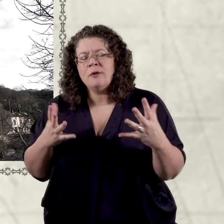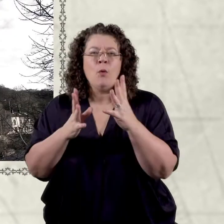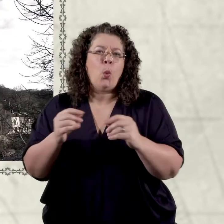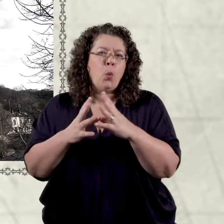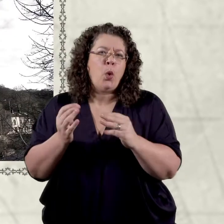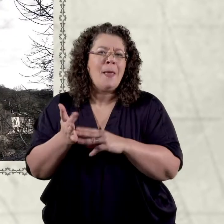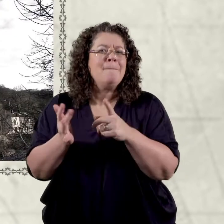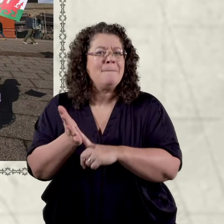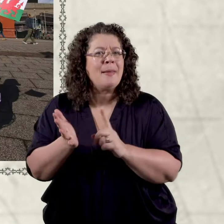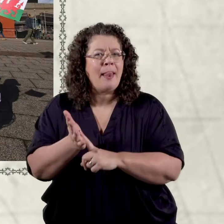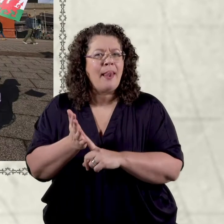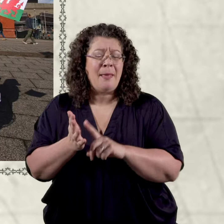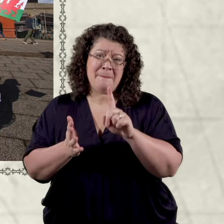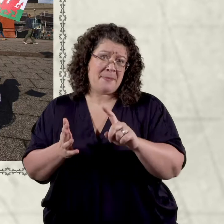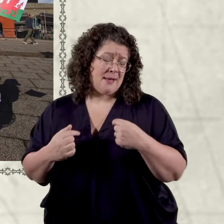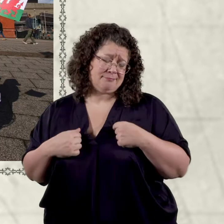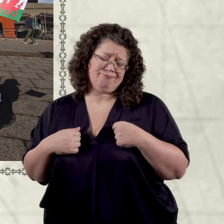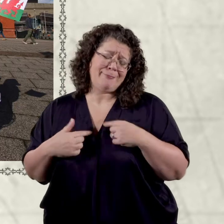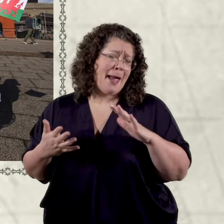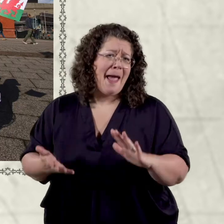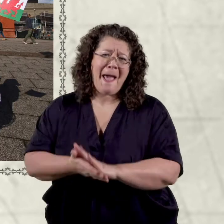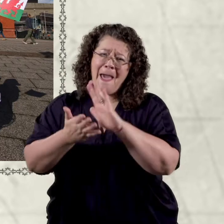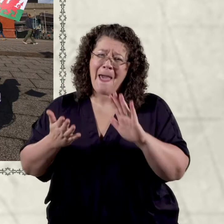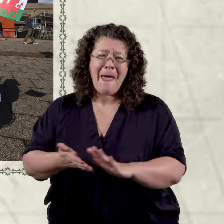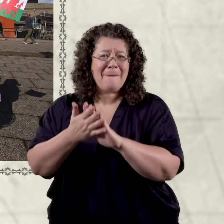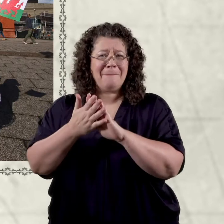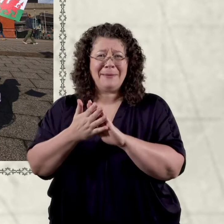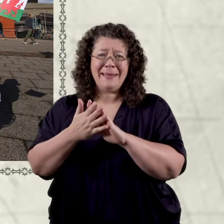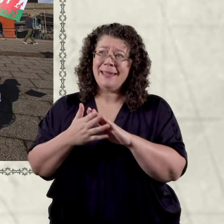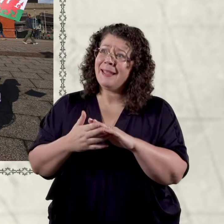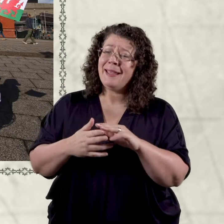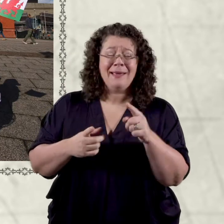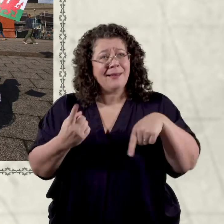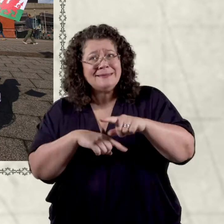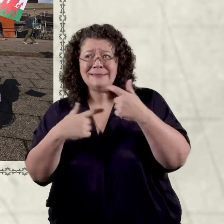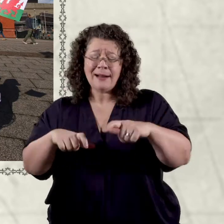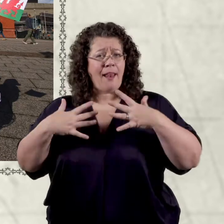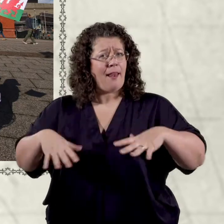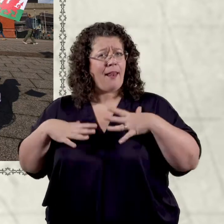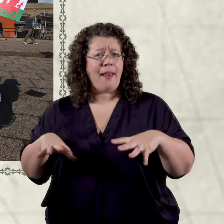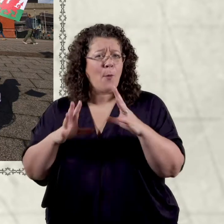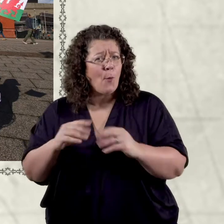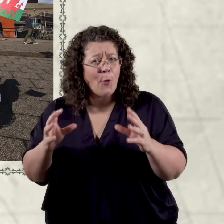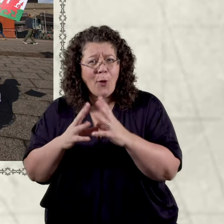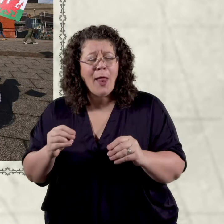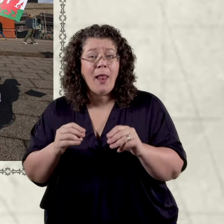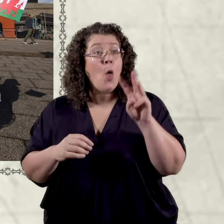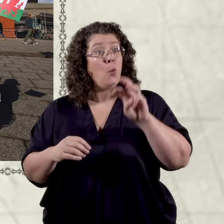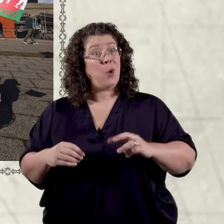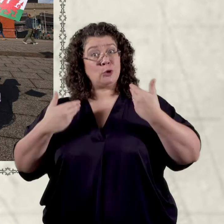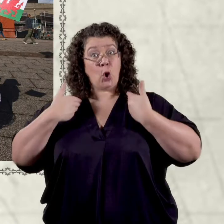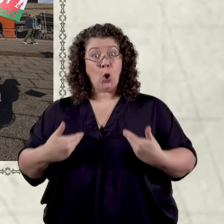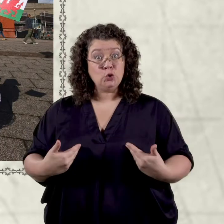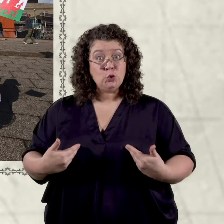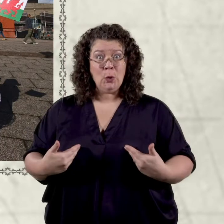o'r milynau. Dwi mor falch fod pobl dal i wisgo gwlân, a bod y wisg Gymreig wedi ennill ei